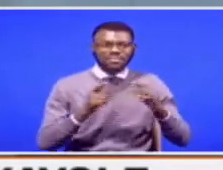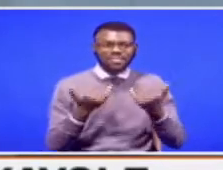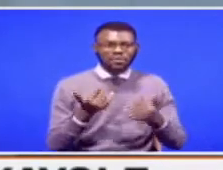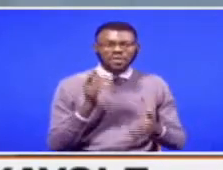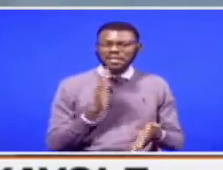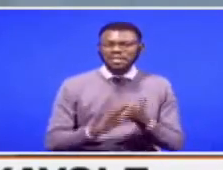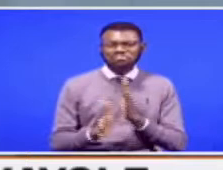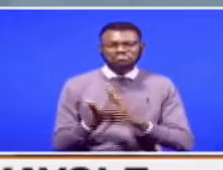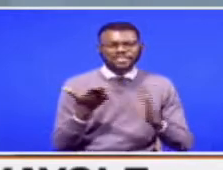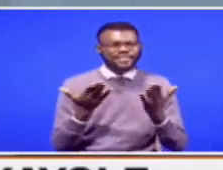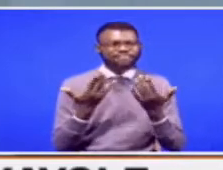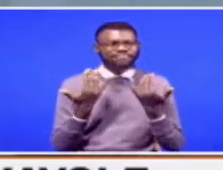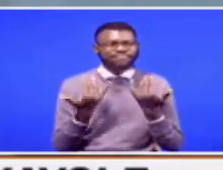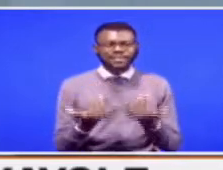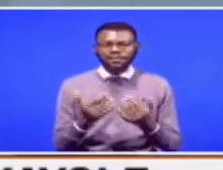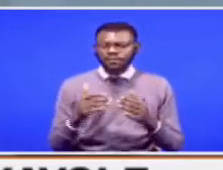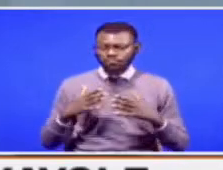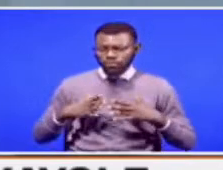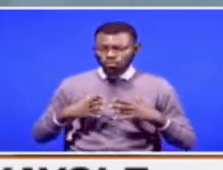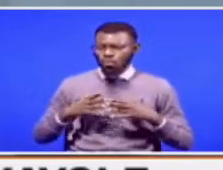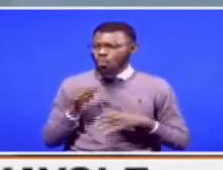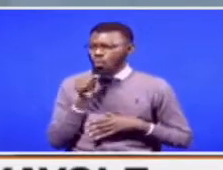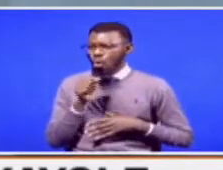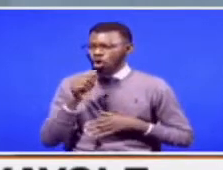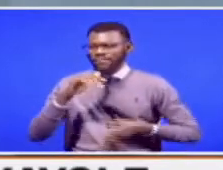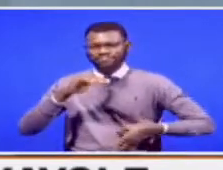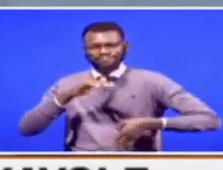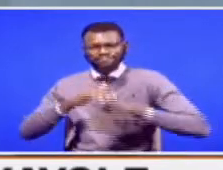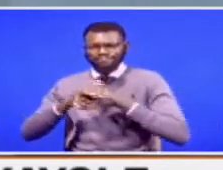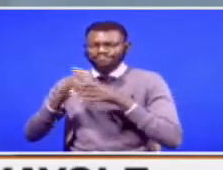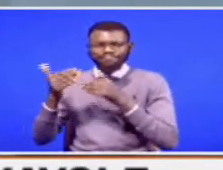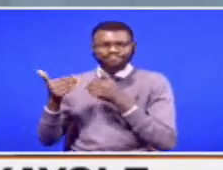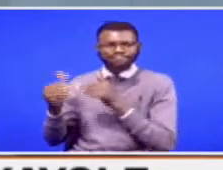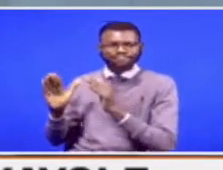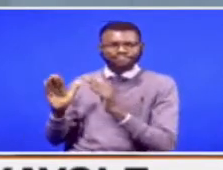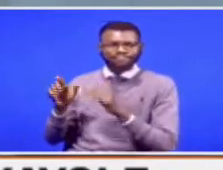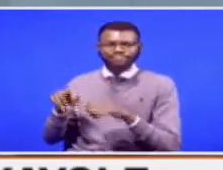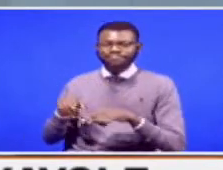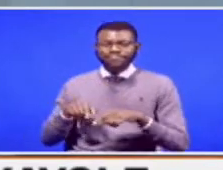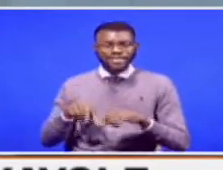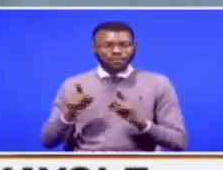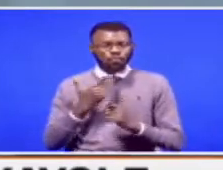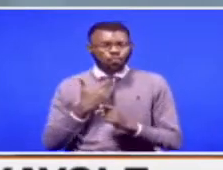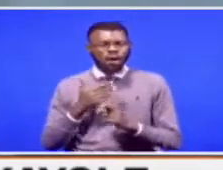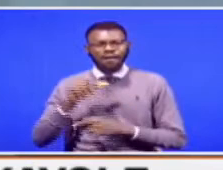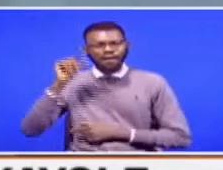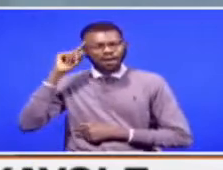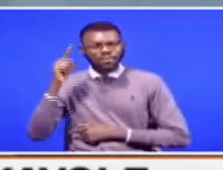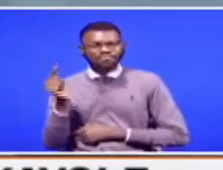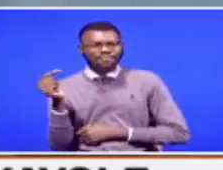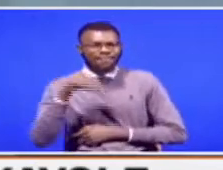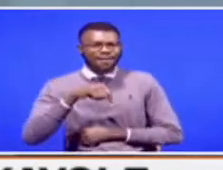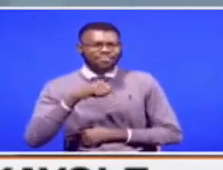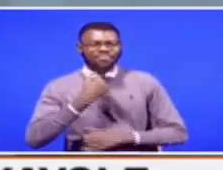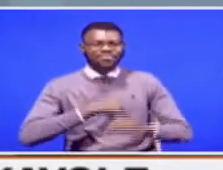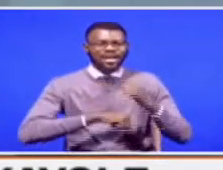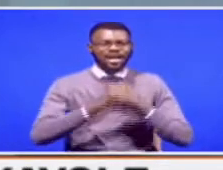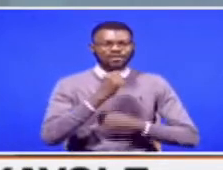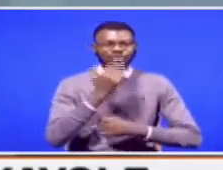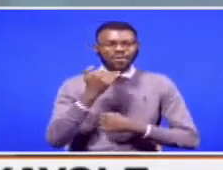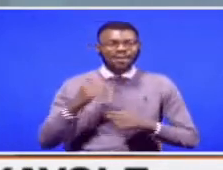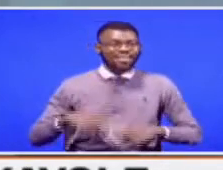ambalo limewatimua wakongwe hao. Wanataka serikali ingilie kati na kuleta suluhisho kwa sababu maisha yao yamo